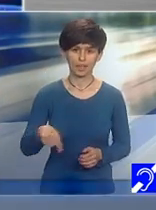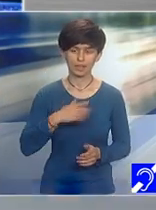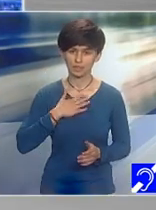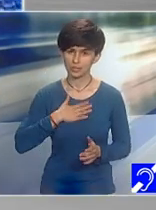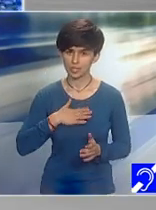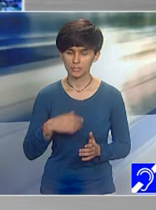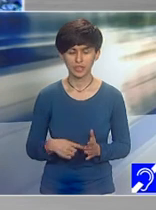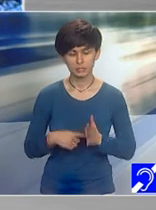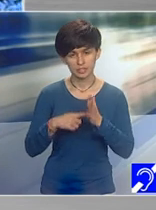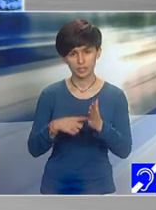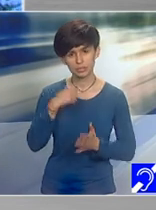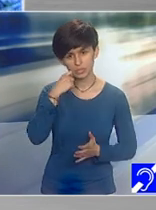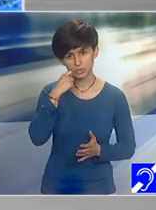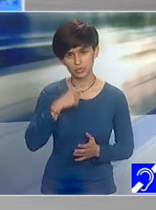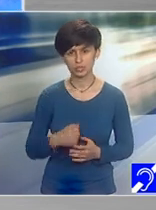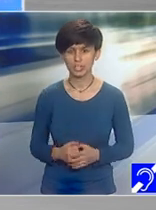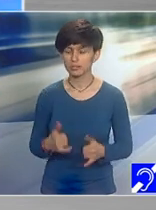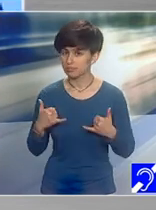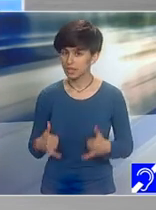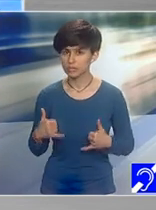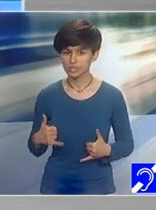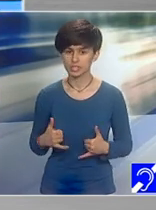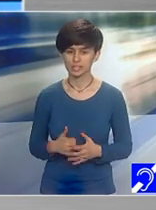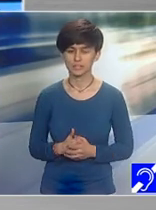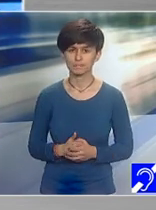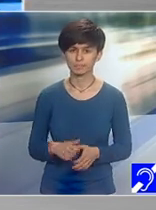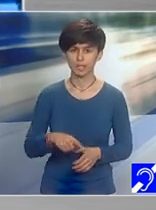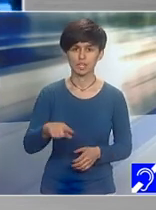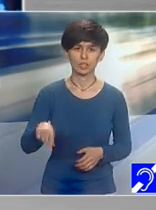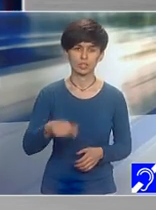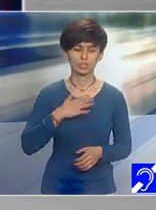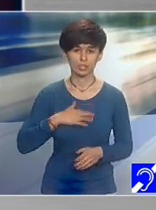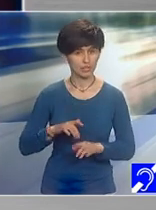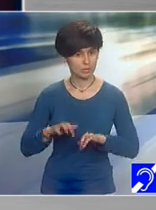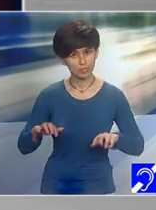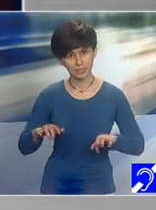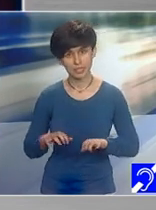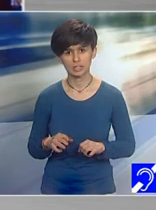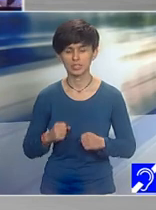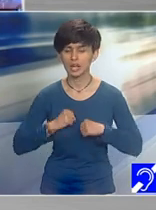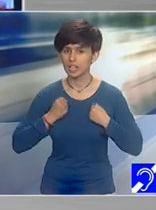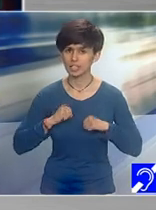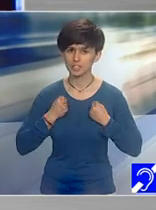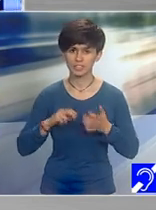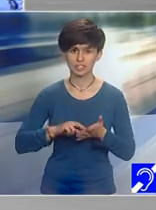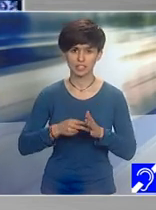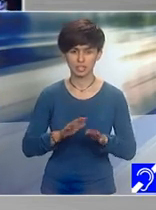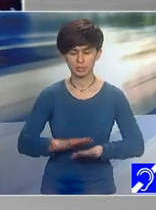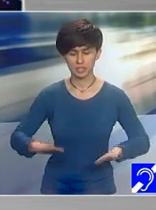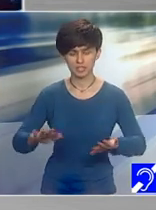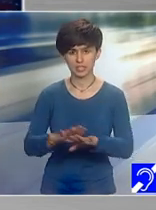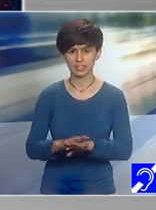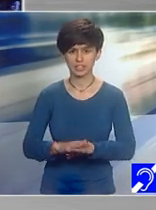aducem Clujul în secolul în care trăim. Așa cum ziceam, am vrea informatizarea activității administrației publice locale, informatizarea